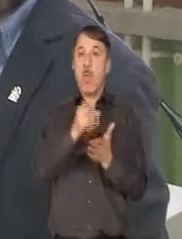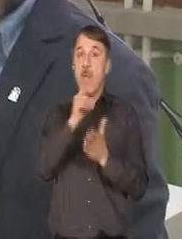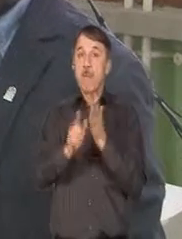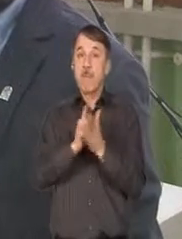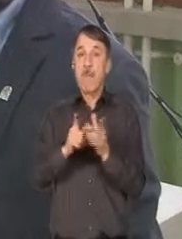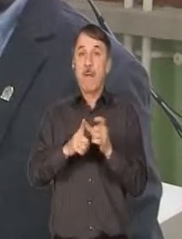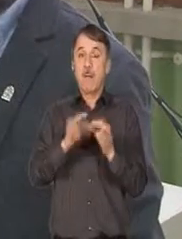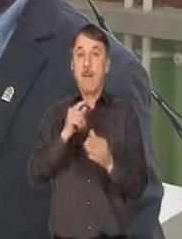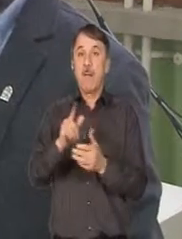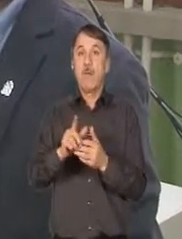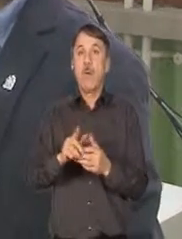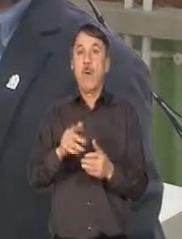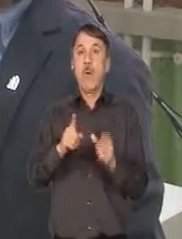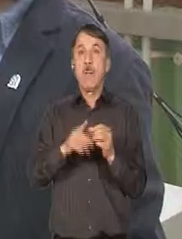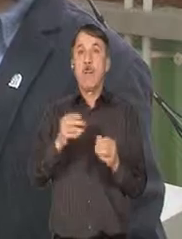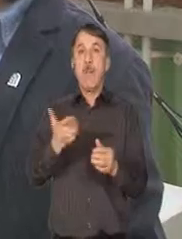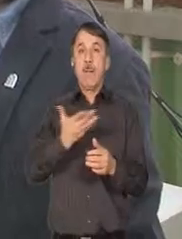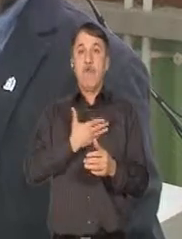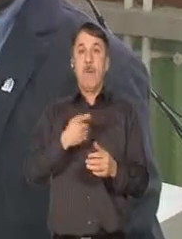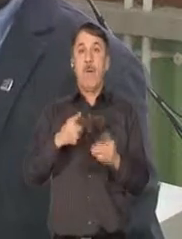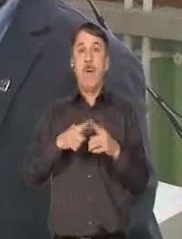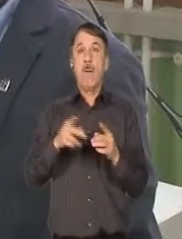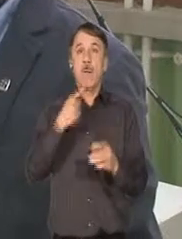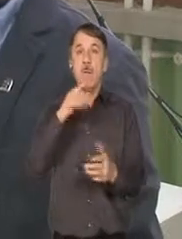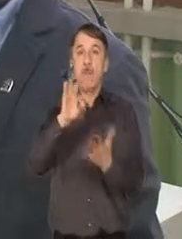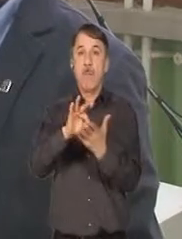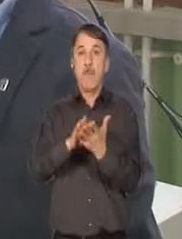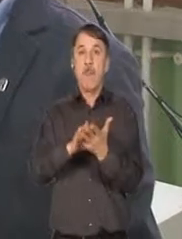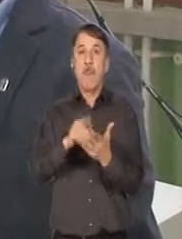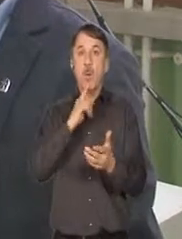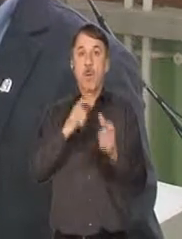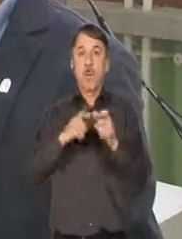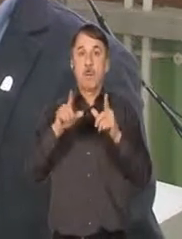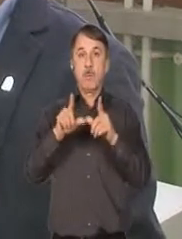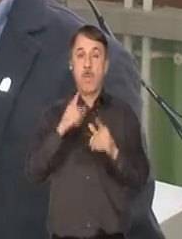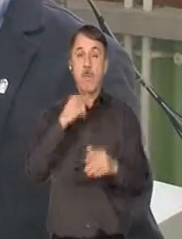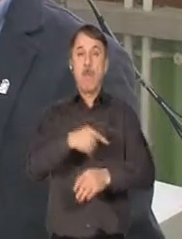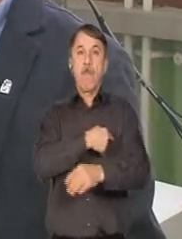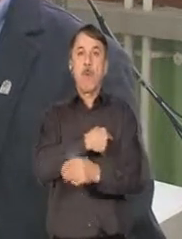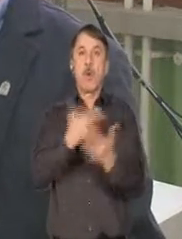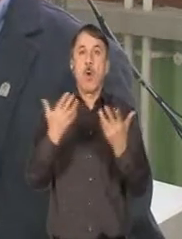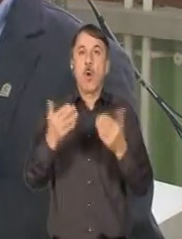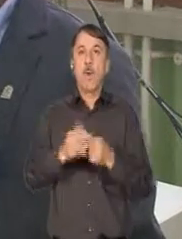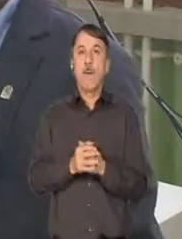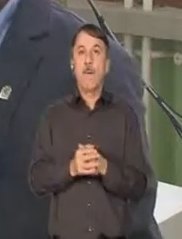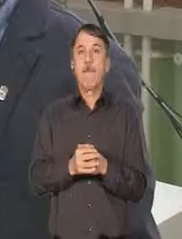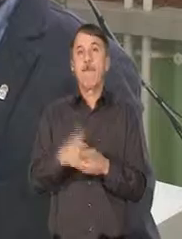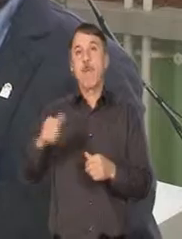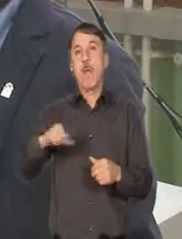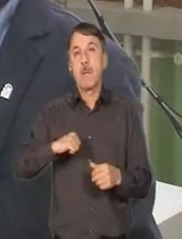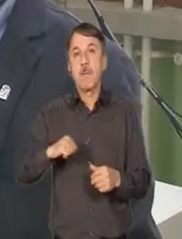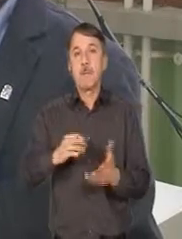da pri velikim intenzitetima dolaze do odgovarajućih termalnih efekata, znači povećanja, lokalnog povećanja temperature